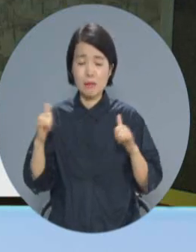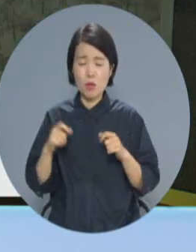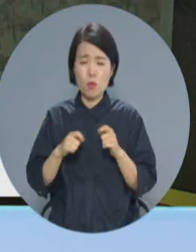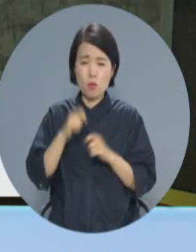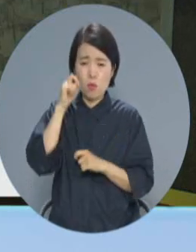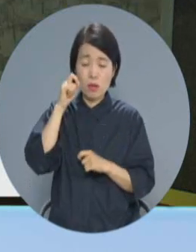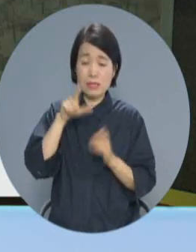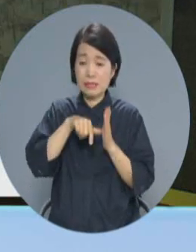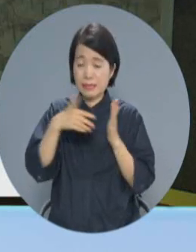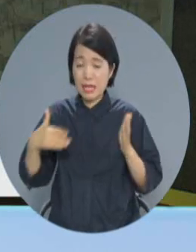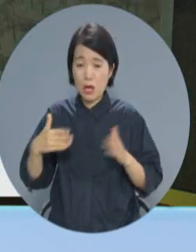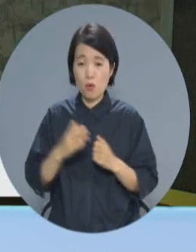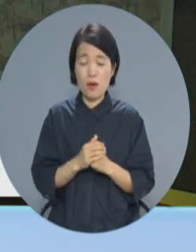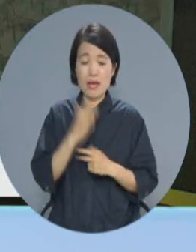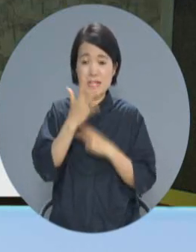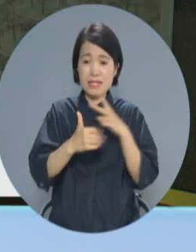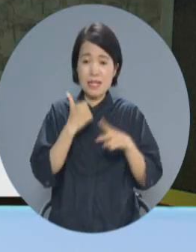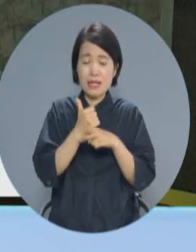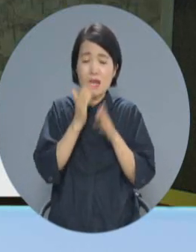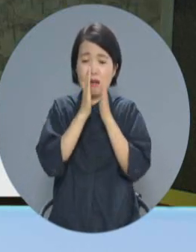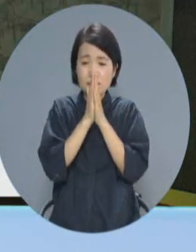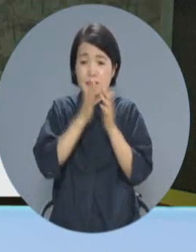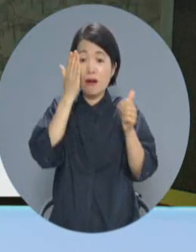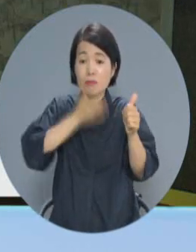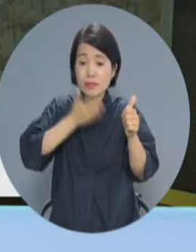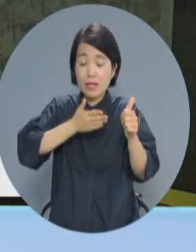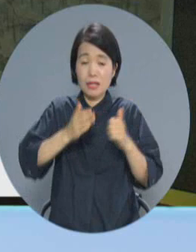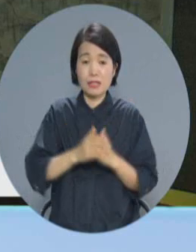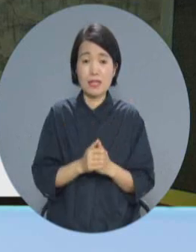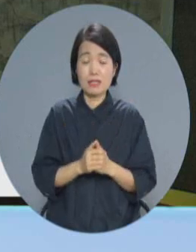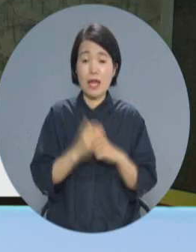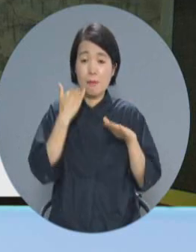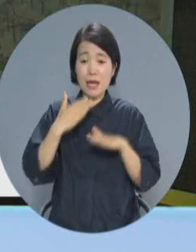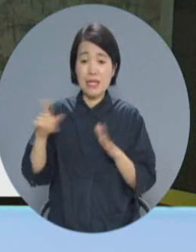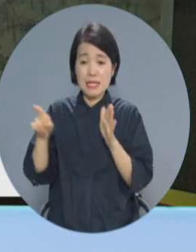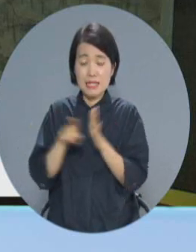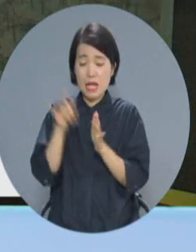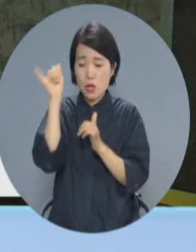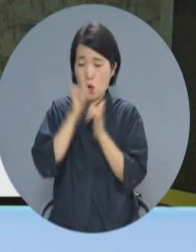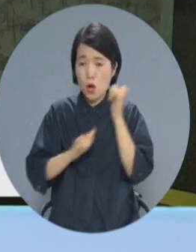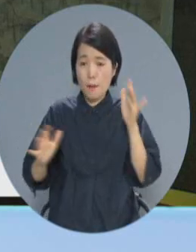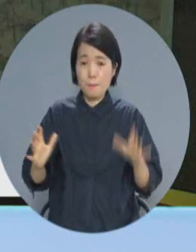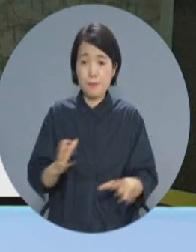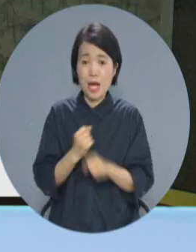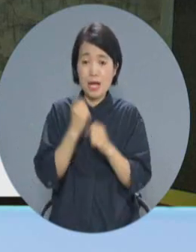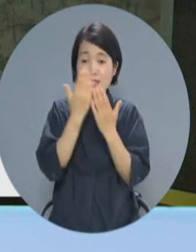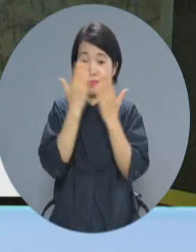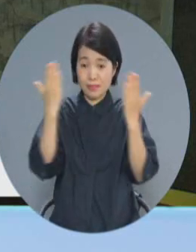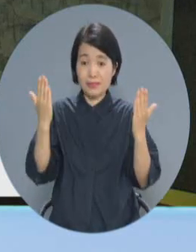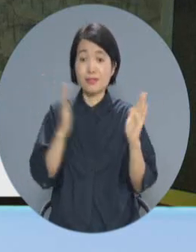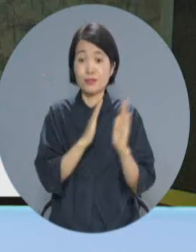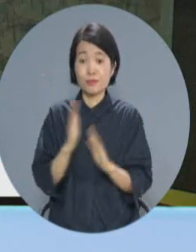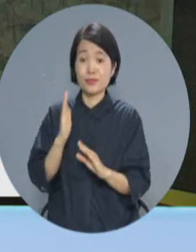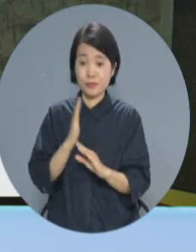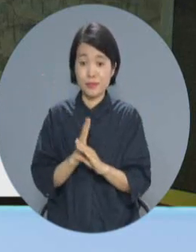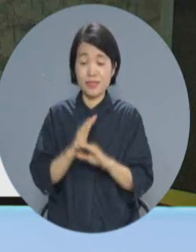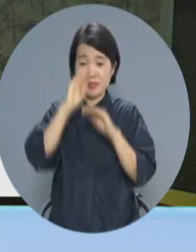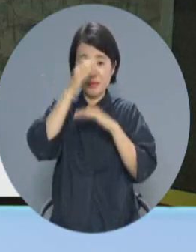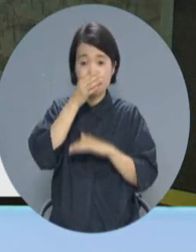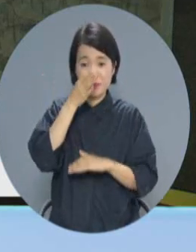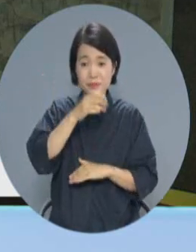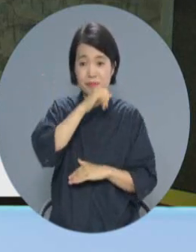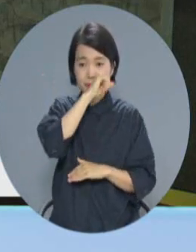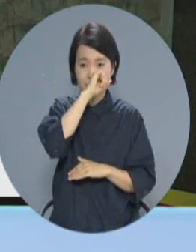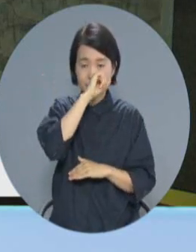세월 용왕과 신에게 부탁을 하곤 하는데 이 같은 바다 신앙의 역사를 모은 전시회가 마련됐습니다. 양현승